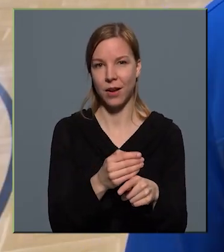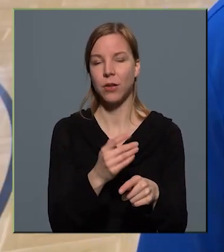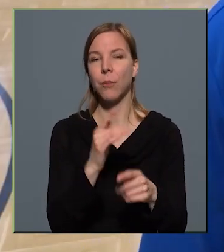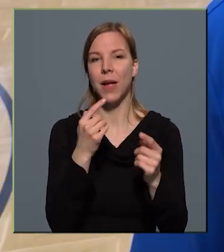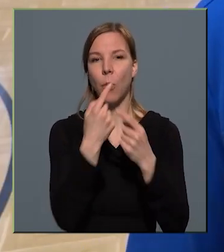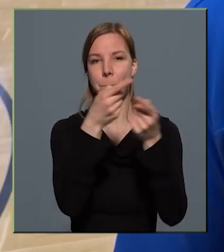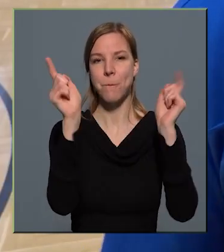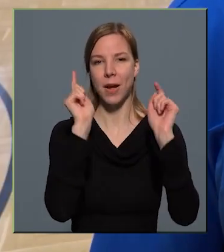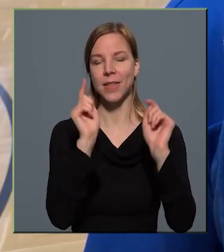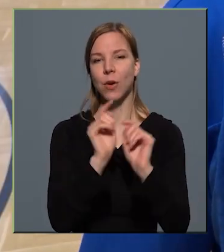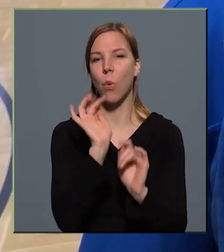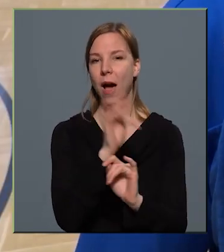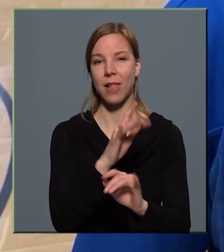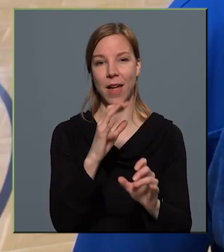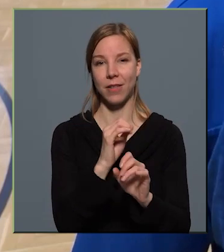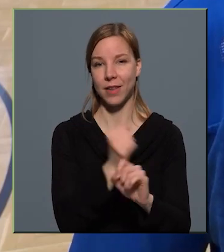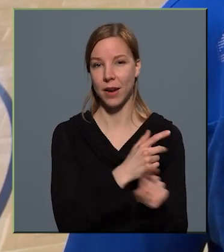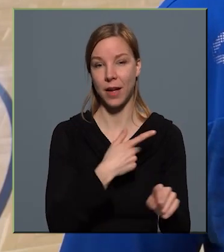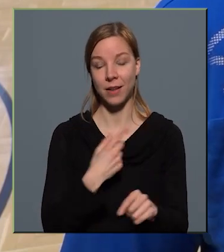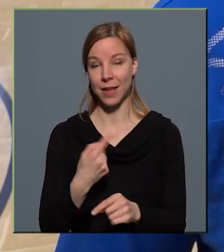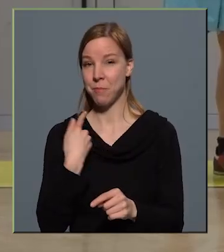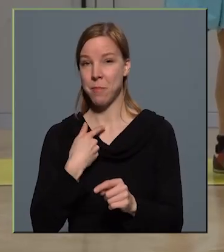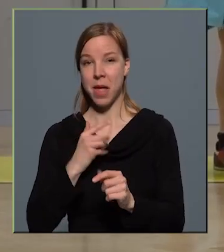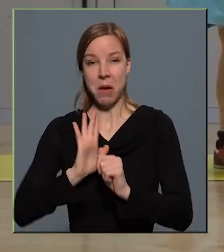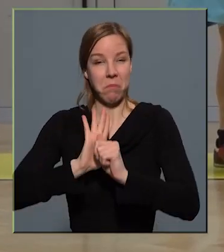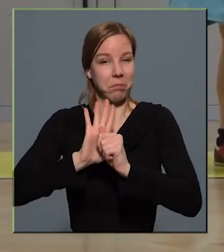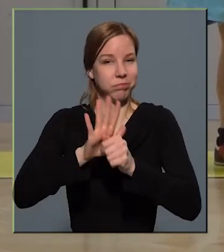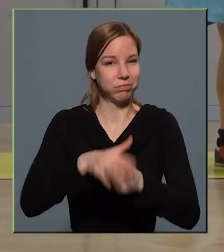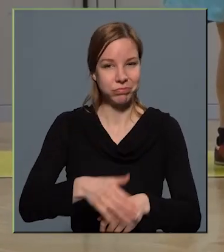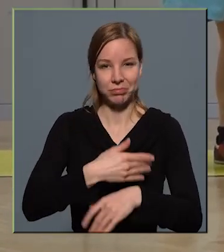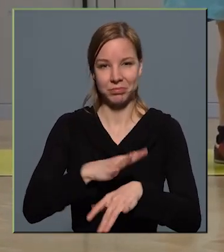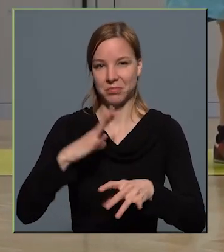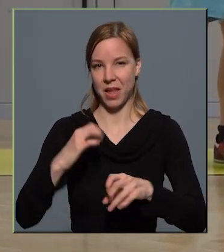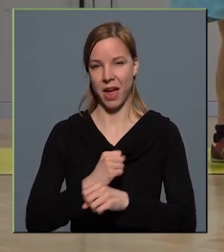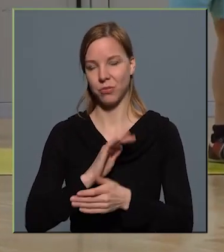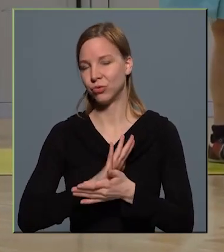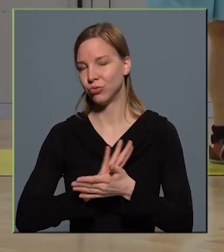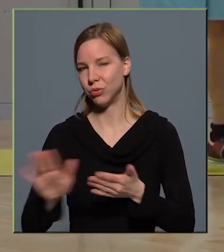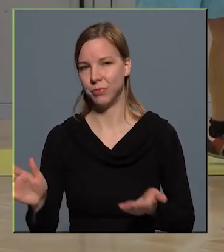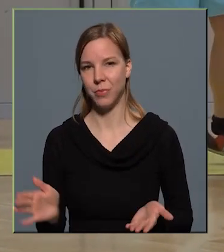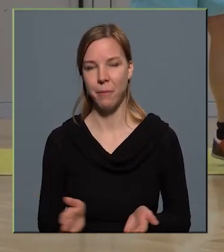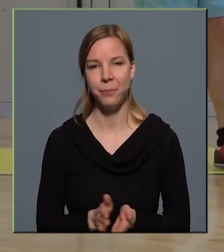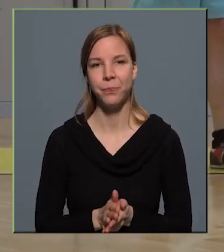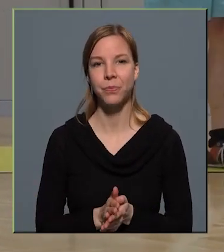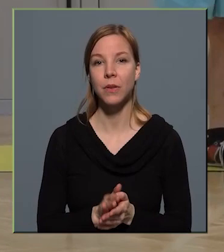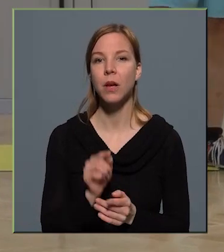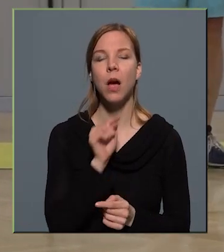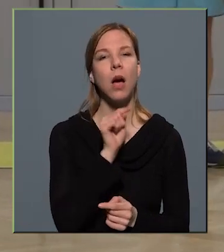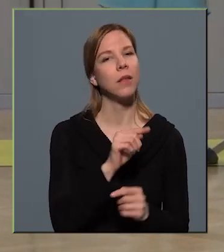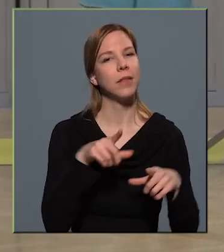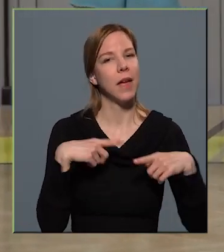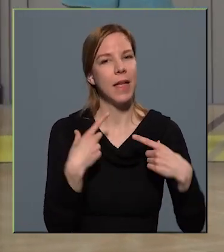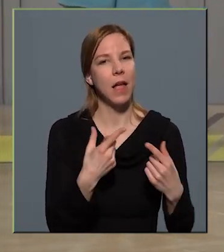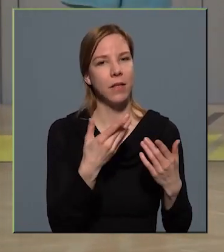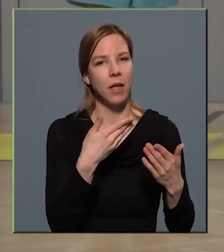Mexikót, azokat egyszerűen porig aláztuk, tehát annyira fel lehet őket üzelni, hogy hihetetlen. És a te életedben hogy került